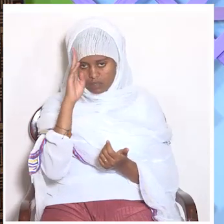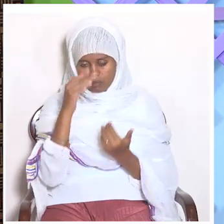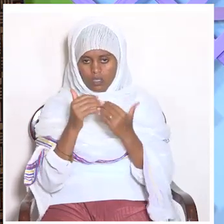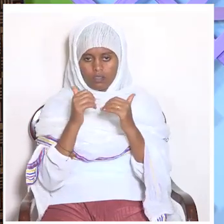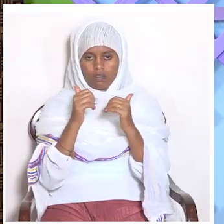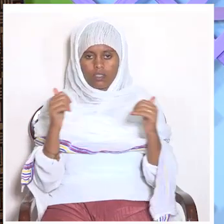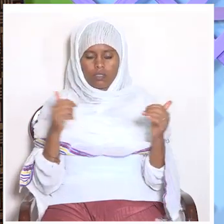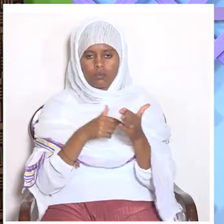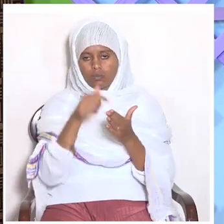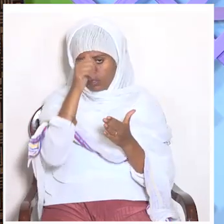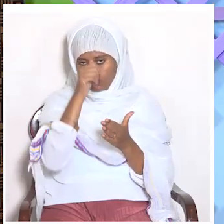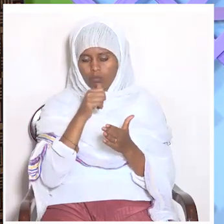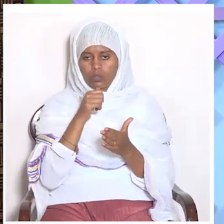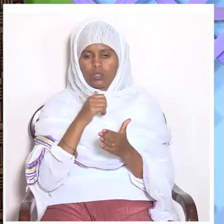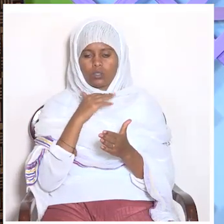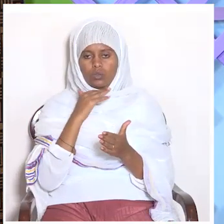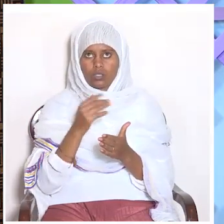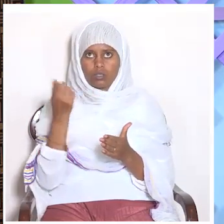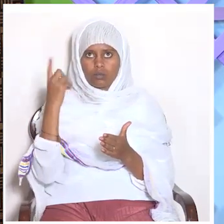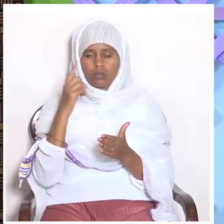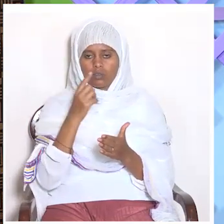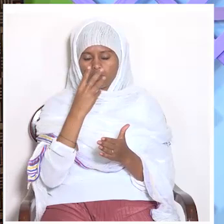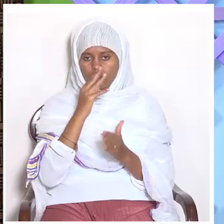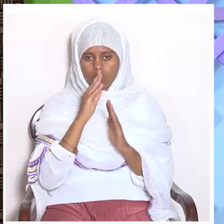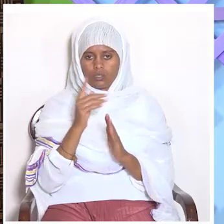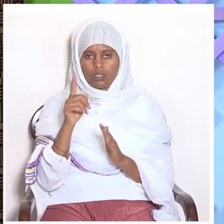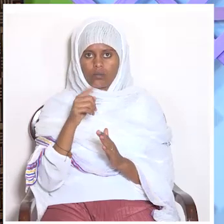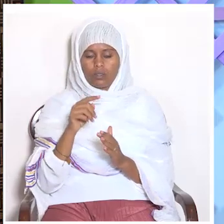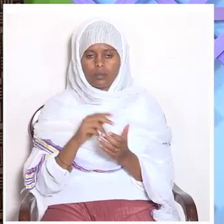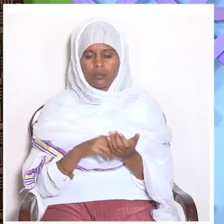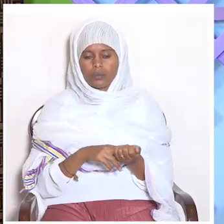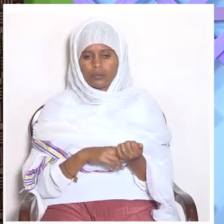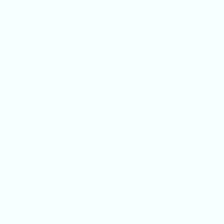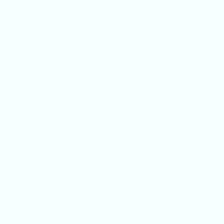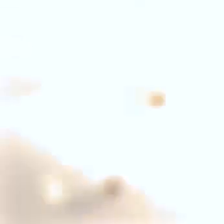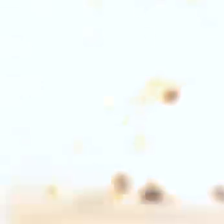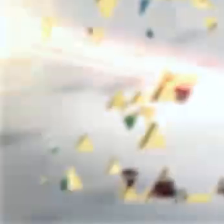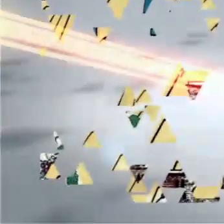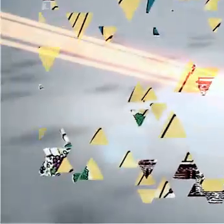ደና ቅድስት ድንግል ኣይፈለየና ስብሃት ለእግዚኣብሔር ሲያነ ዘፈጠረ